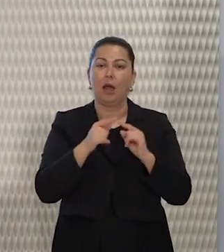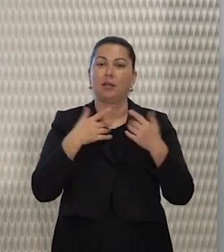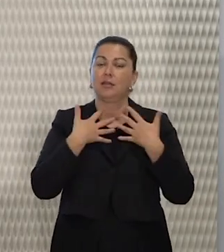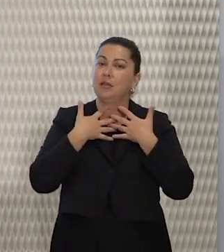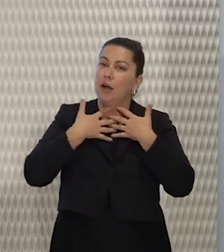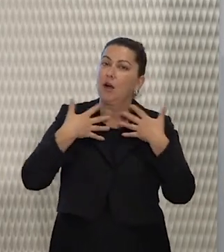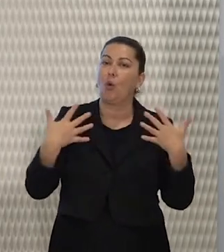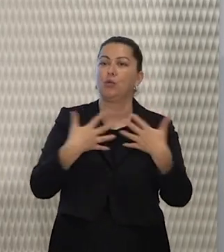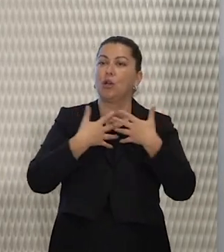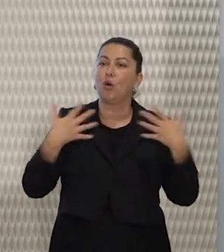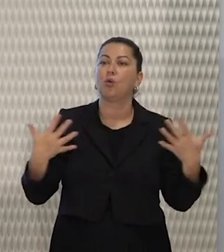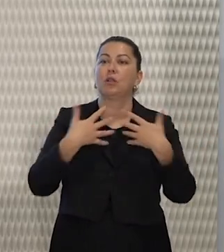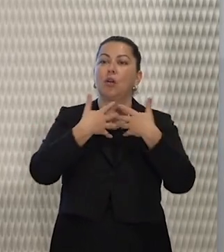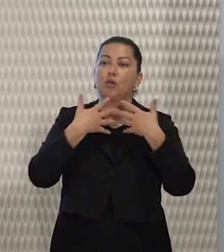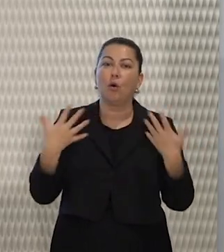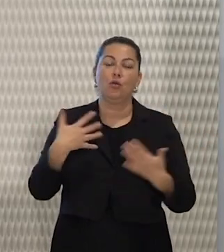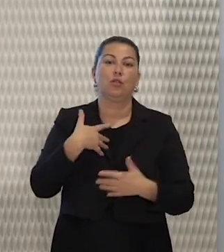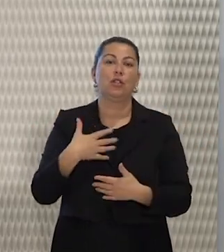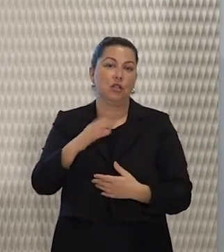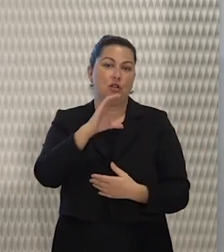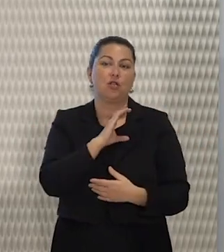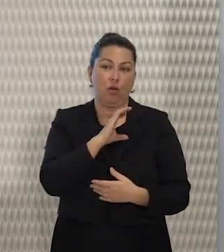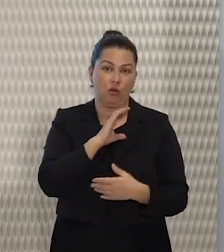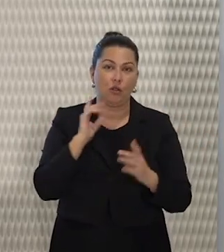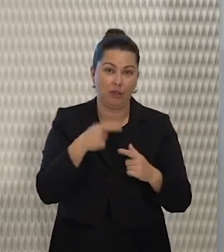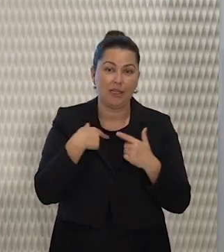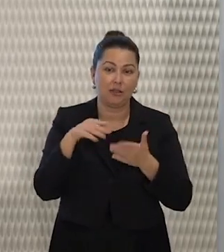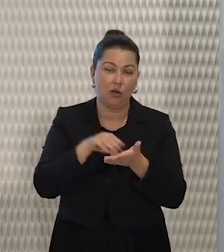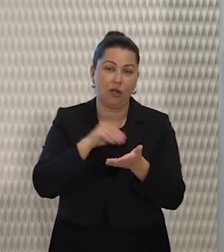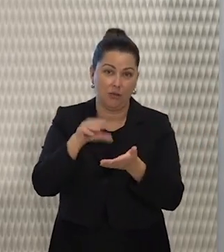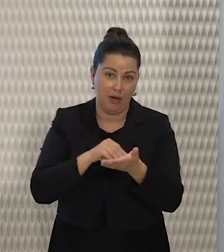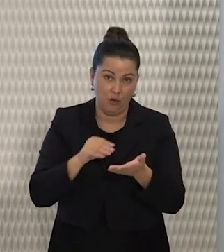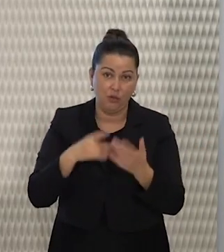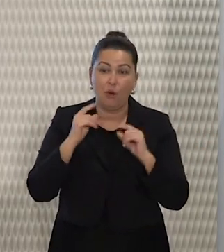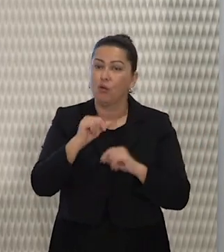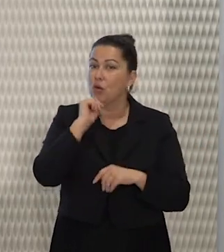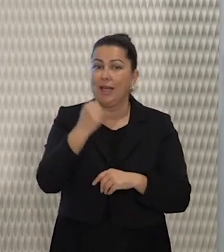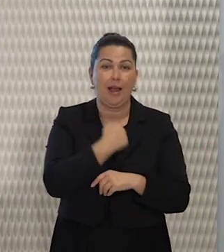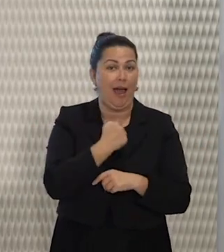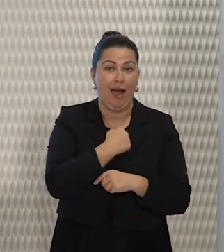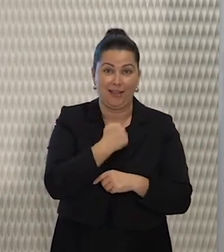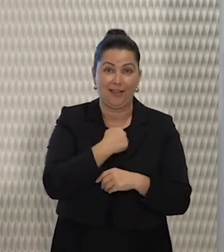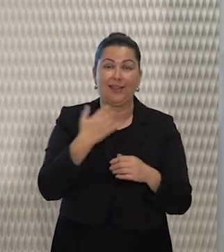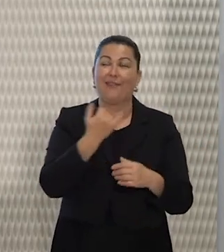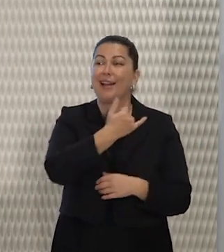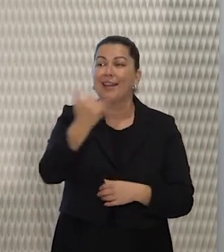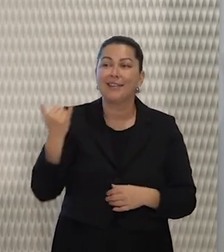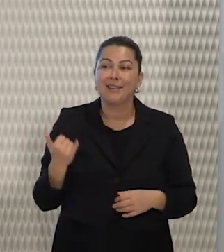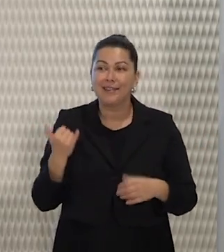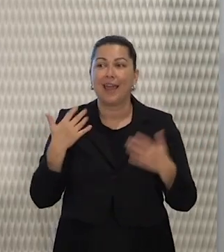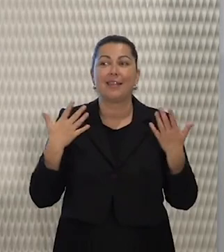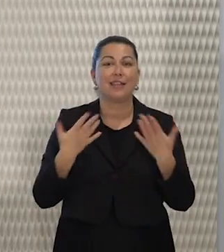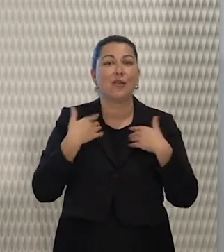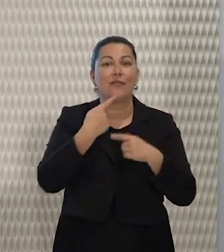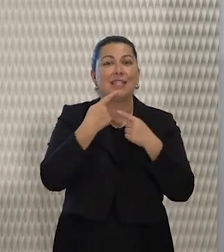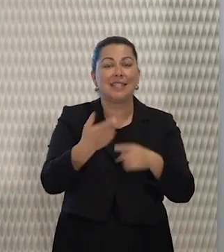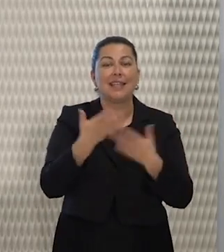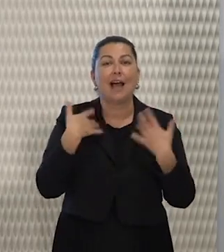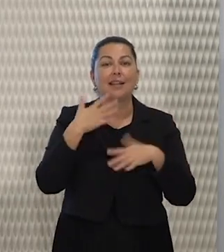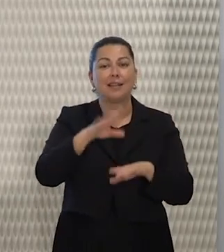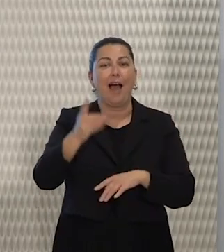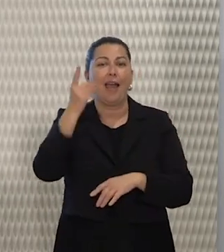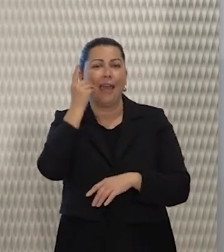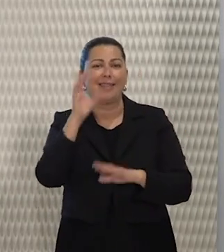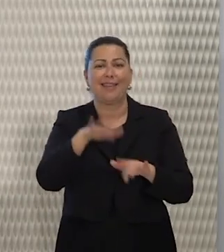eine riesengroße Chance und die sollte man nutzen, da sollte man nicht Angst haben, weil jeder, so wie Sie es angesprochen haben, hat sein